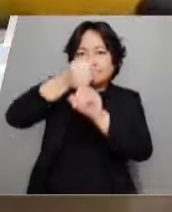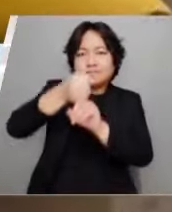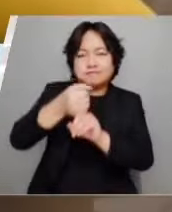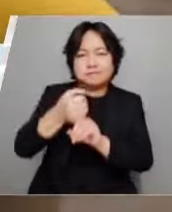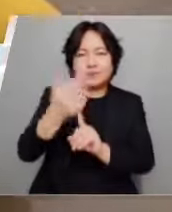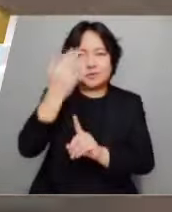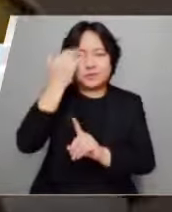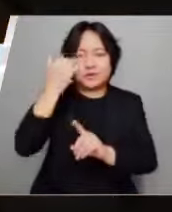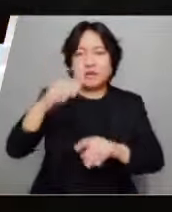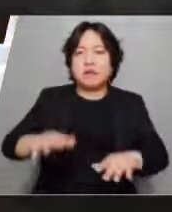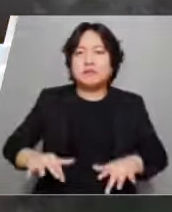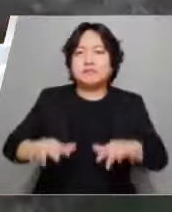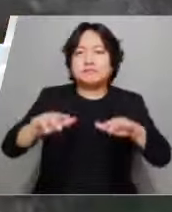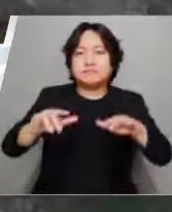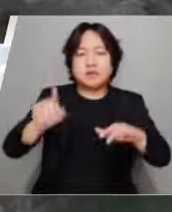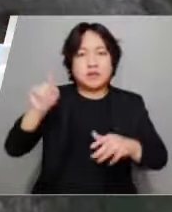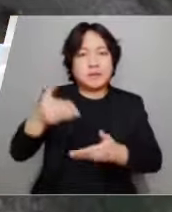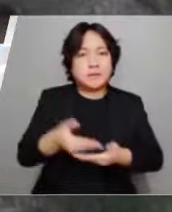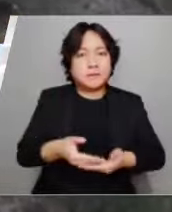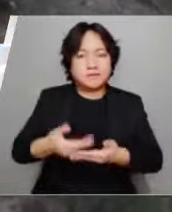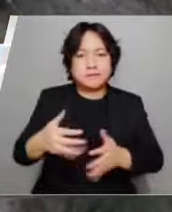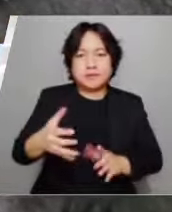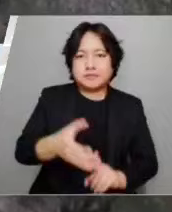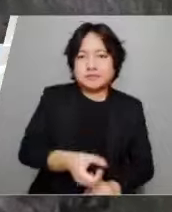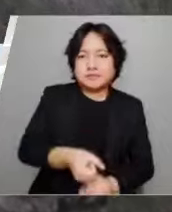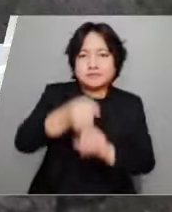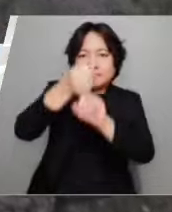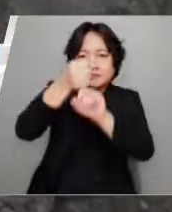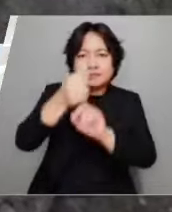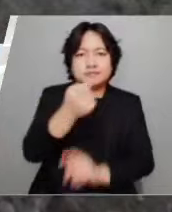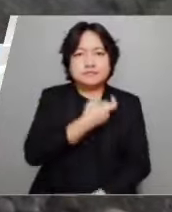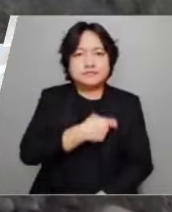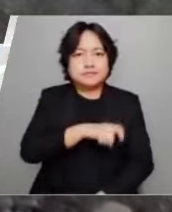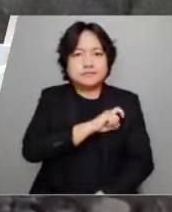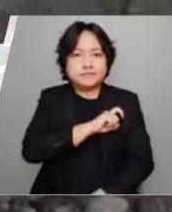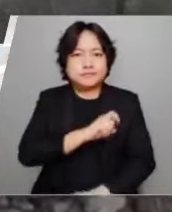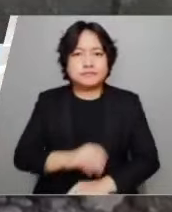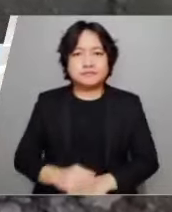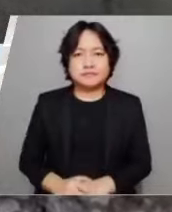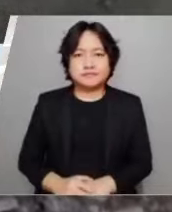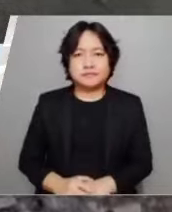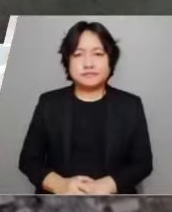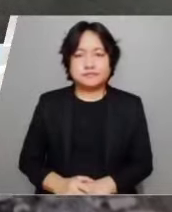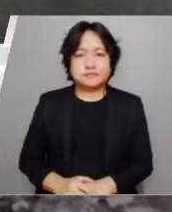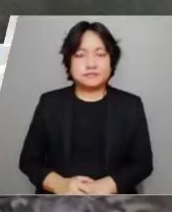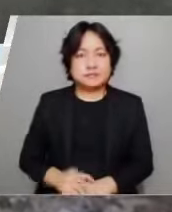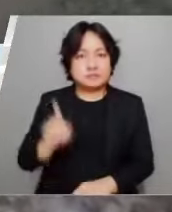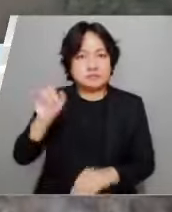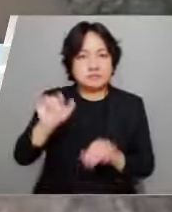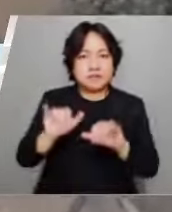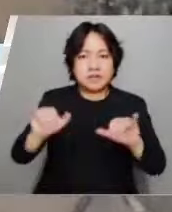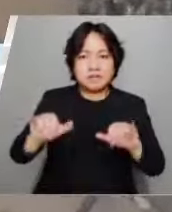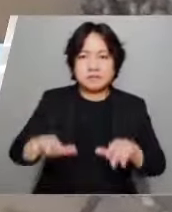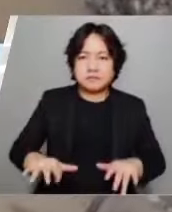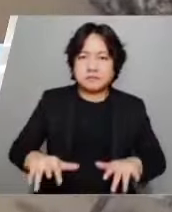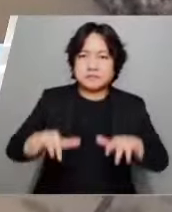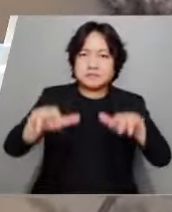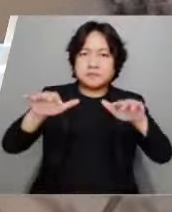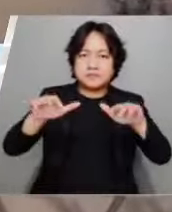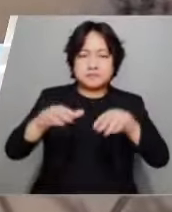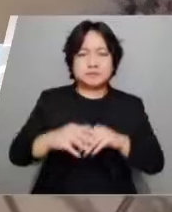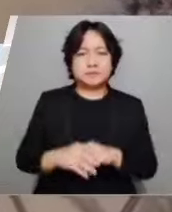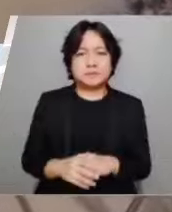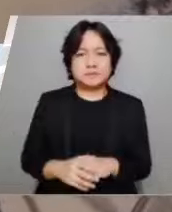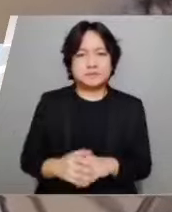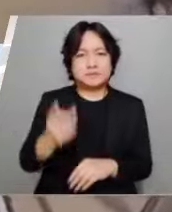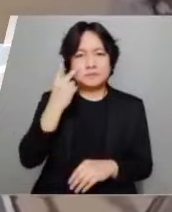isang sanggol. Sa Valencia, Spain, kita po yan dahil din sa matinding pagbaha, tanaw ang nagkalat na